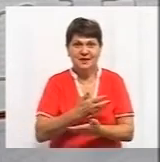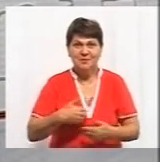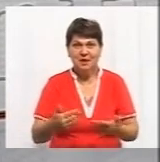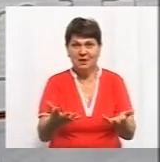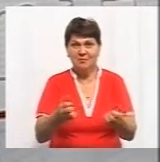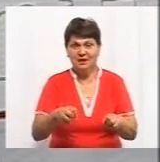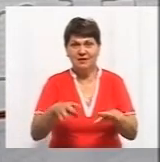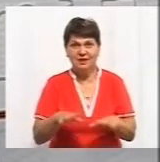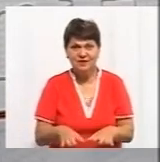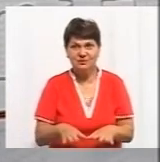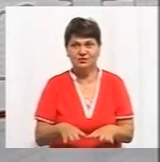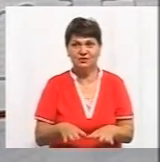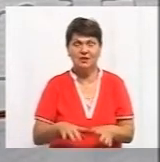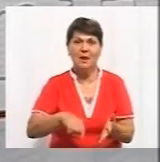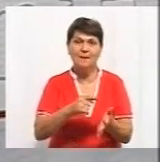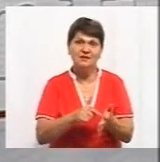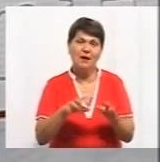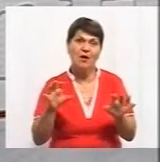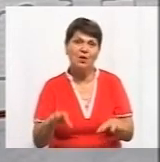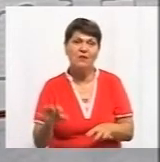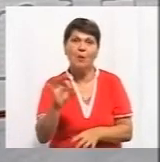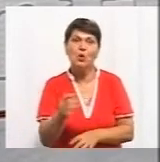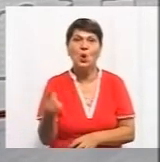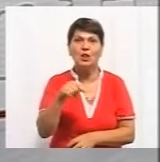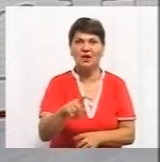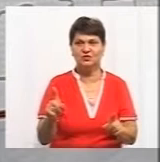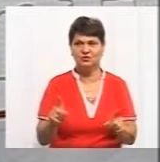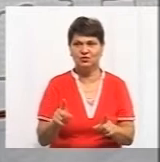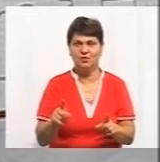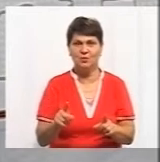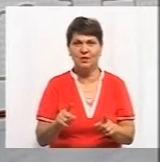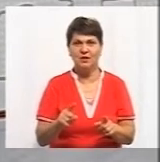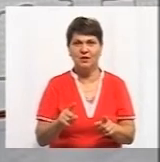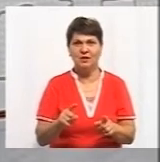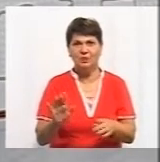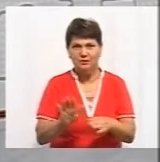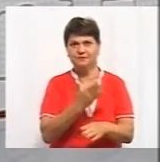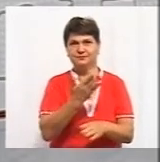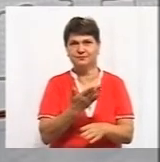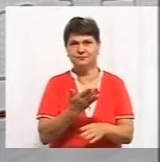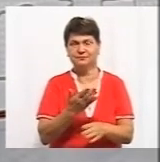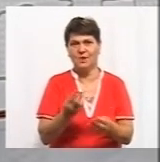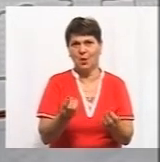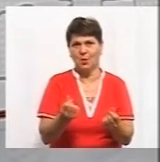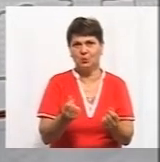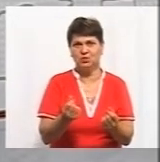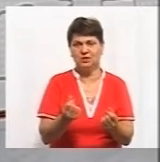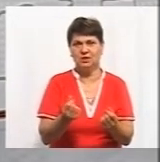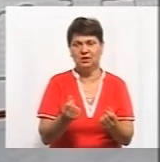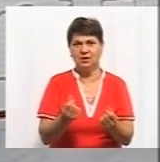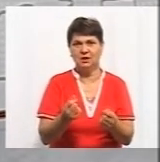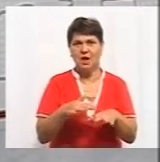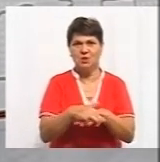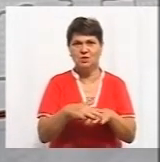прийняли рішення і тоді про доручення міського голови про те, щоб вилучити кошти розрахунку з